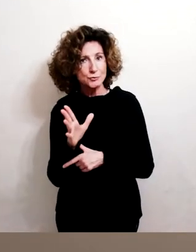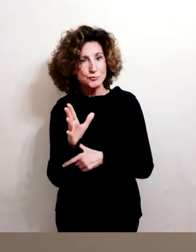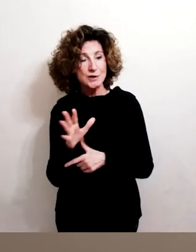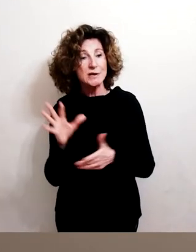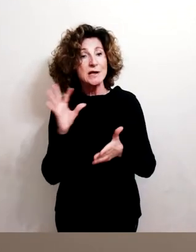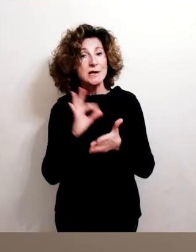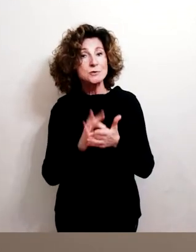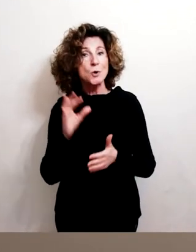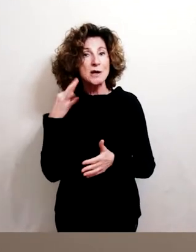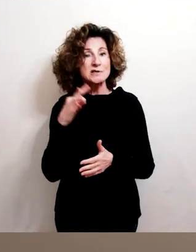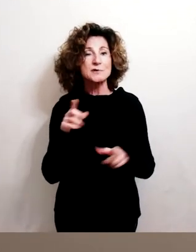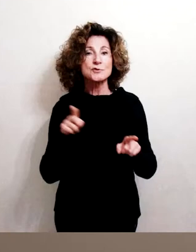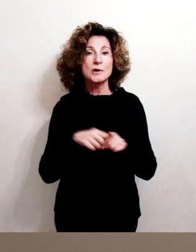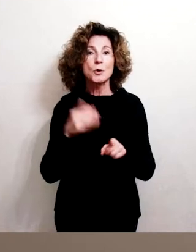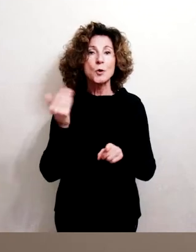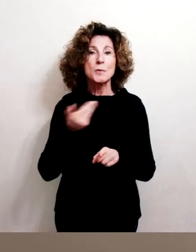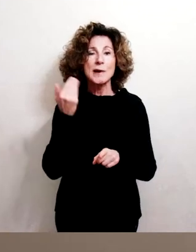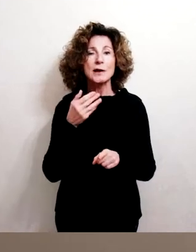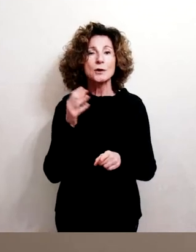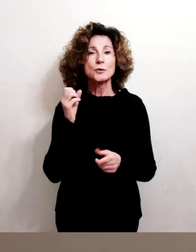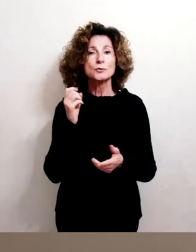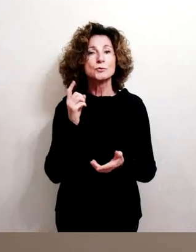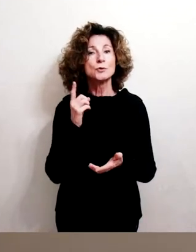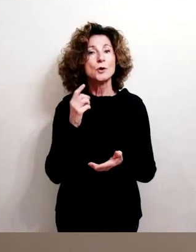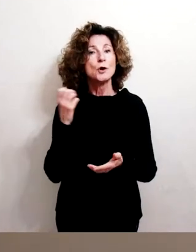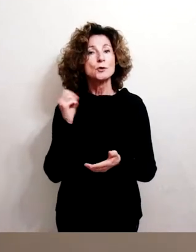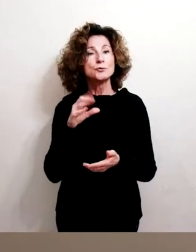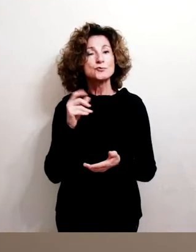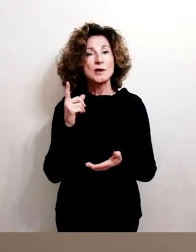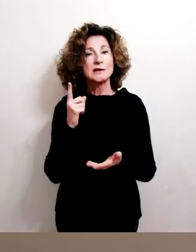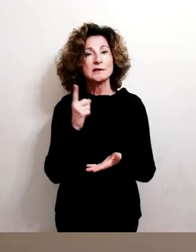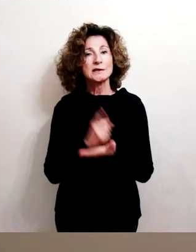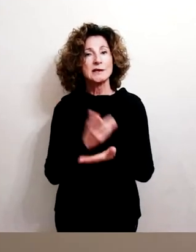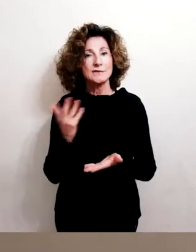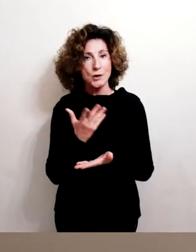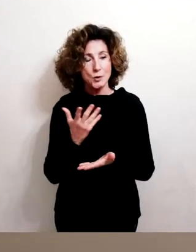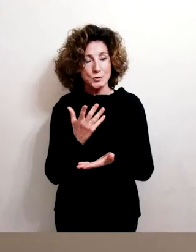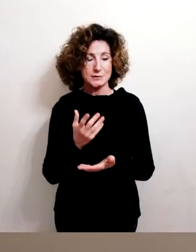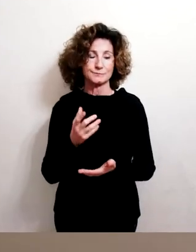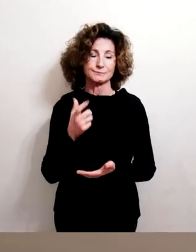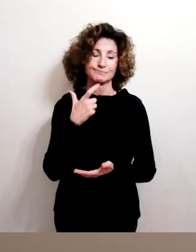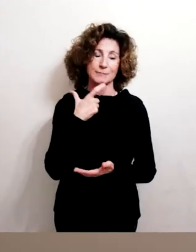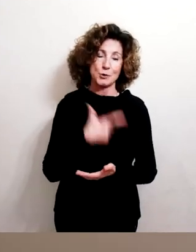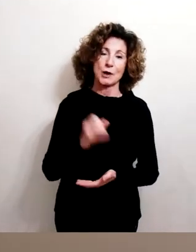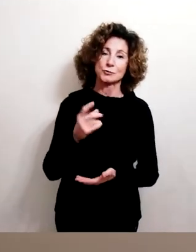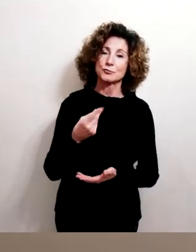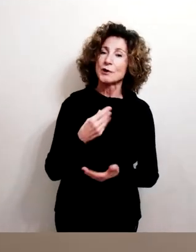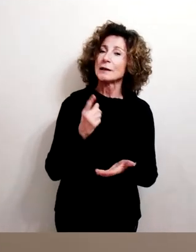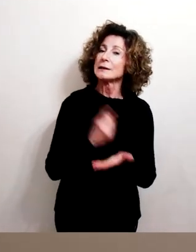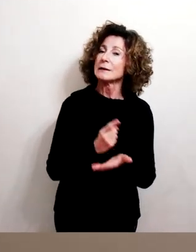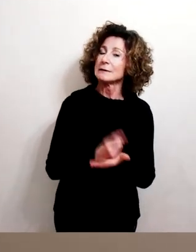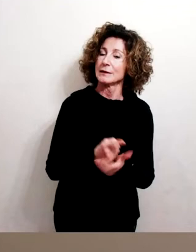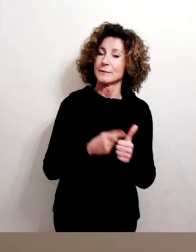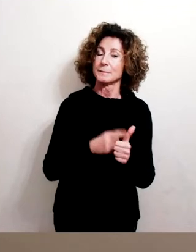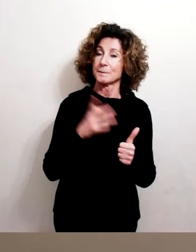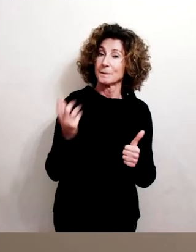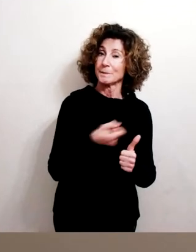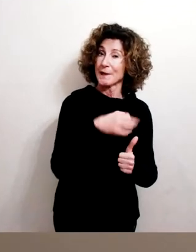pervenire insegnare in una scuola speciale dove il magarotto allora deve oltre che avere l'abilitazione